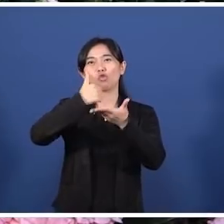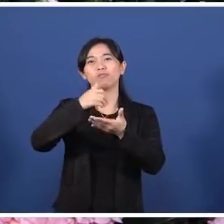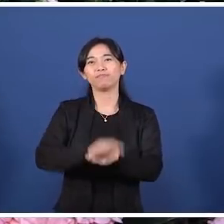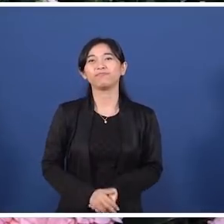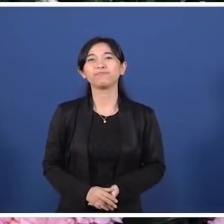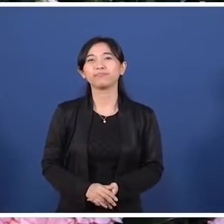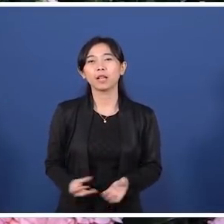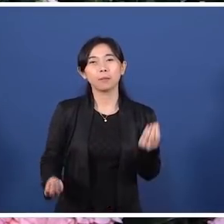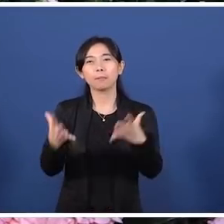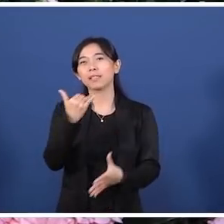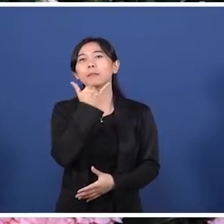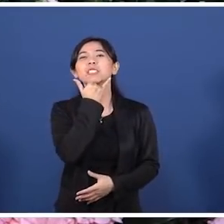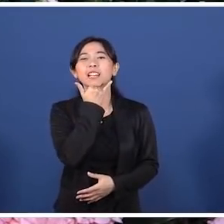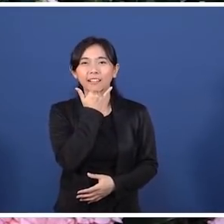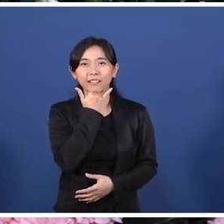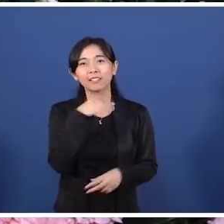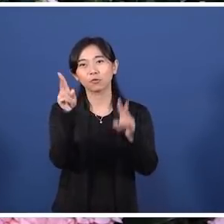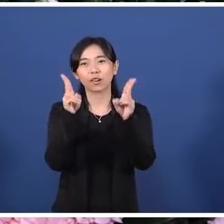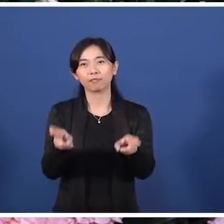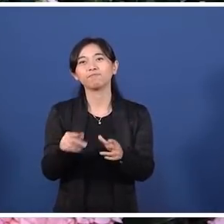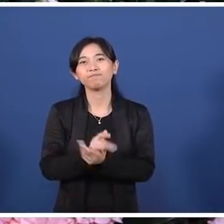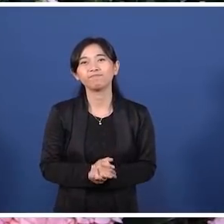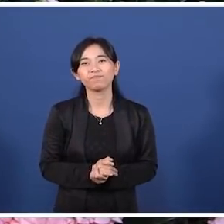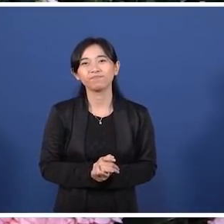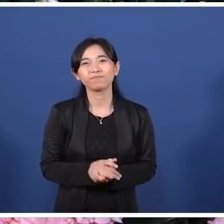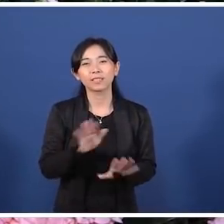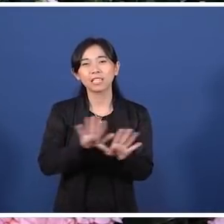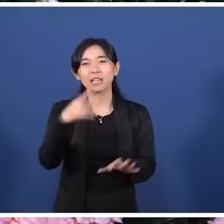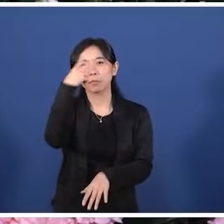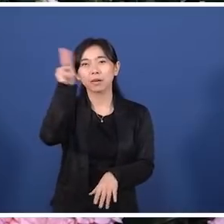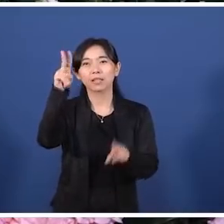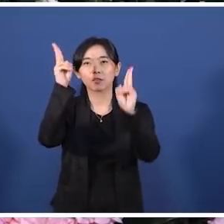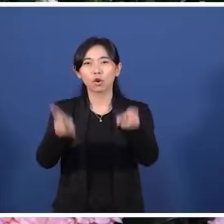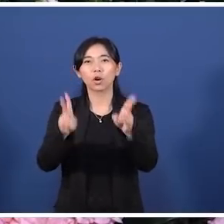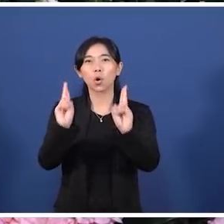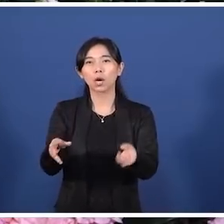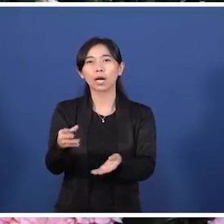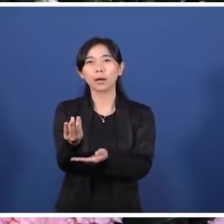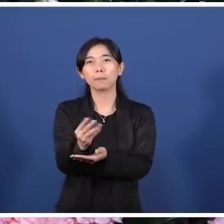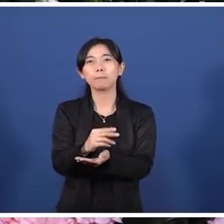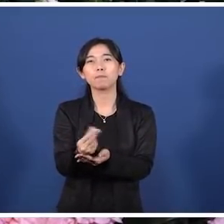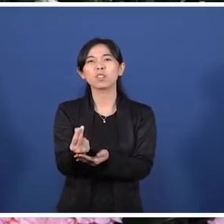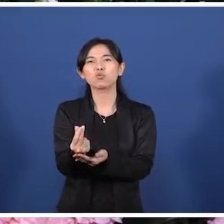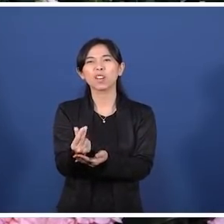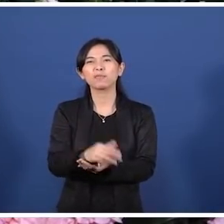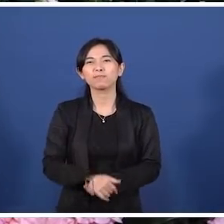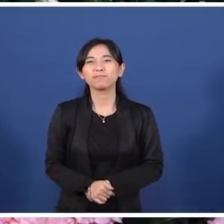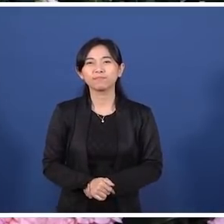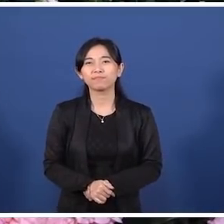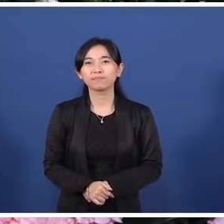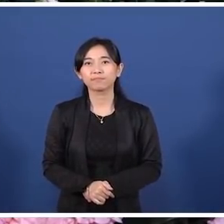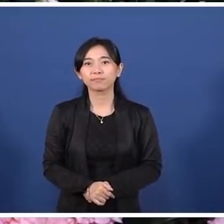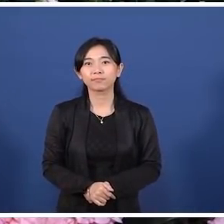menyalahkan orang yang menolong dan memperhatikan orang-orang yang membutuhkan. Orang hidup di dalam ketakutan